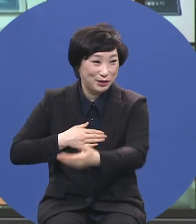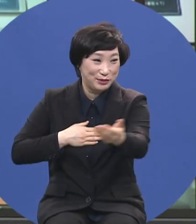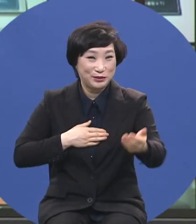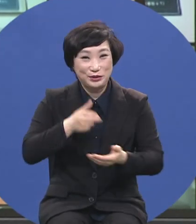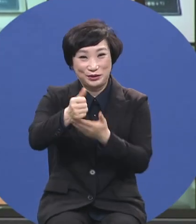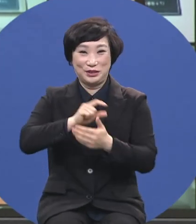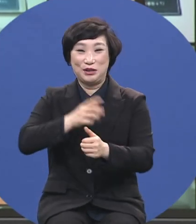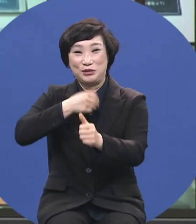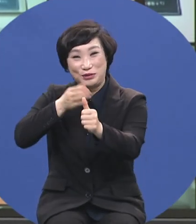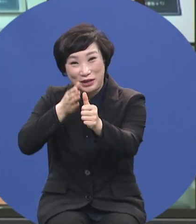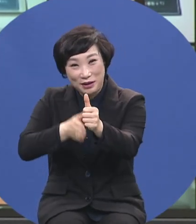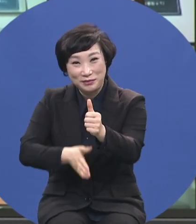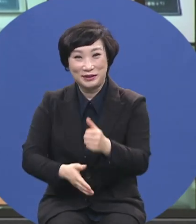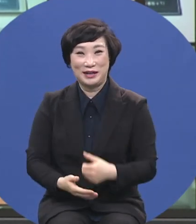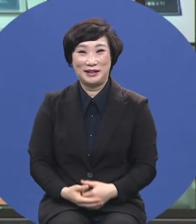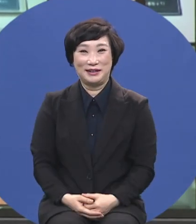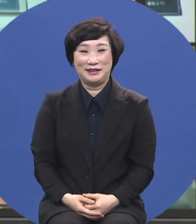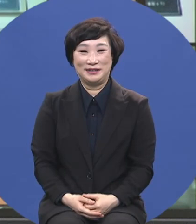축원합니다.